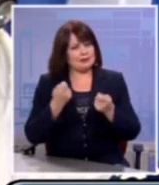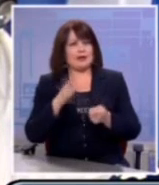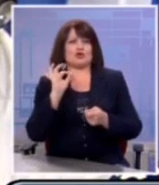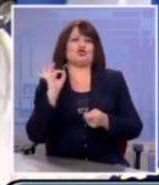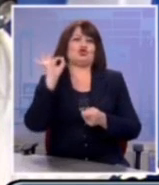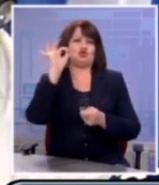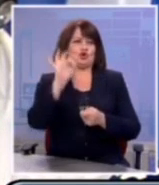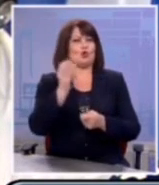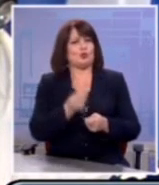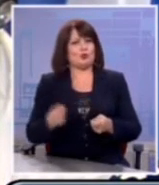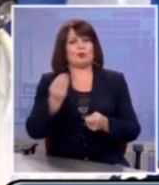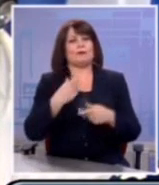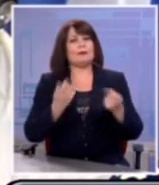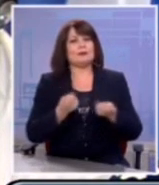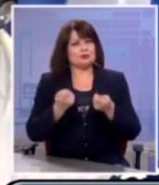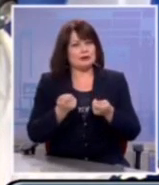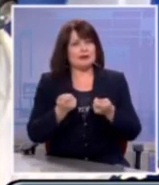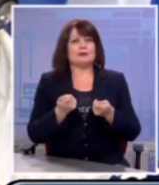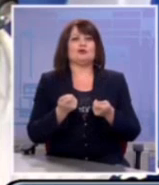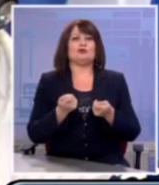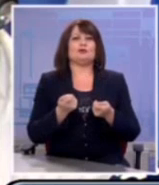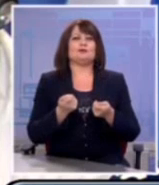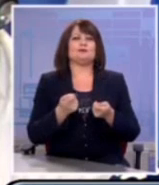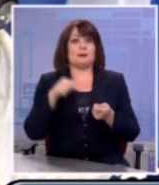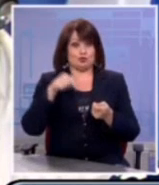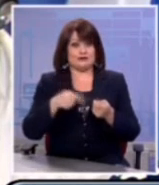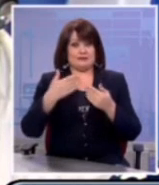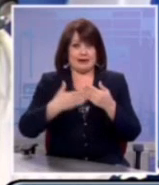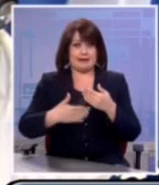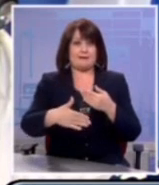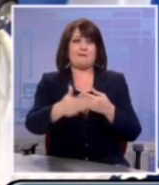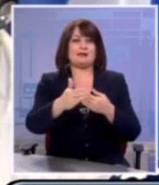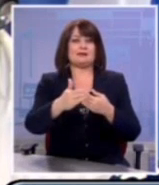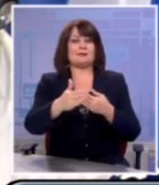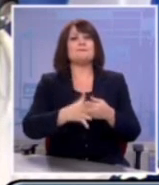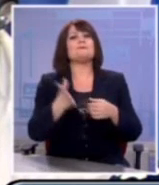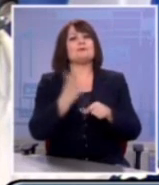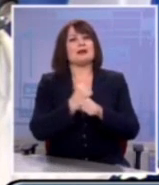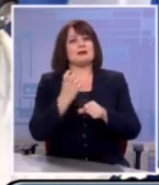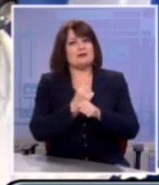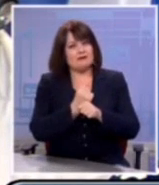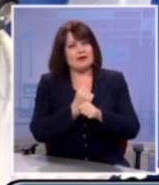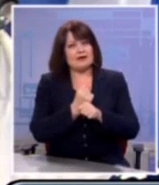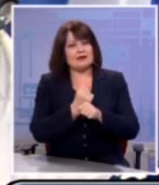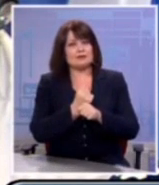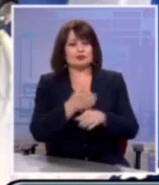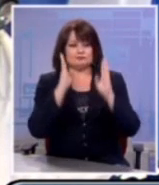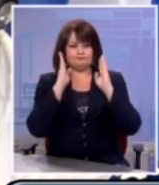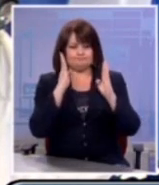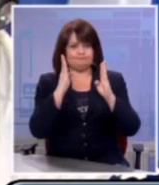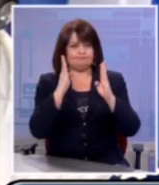επιδιώξει ακόμη περισσότερο από σήμερα και στο εξής. Έχει καταφέρει να βάλει στο